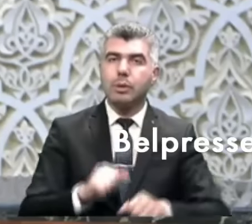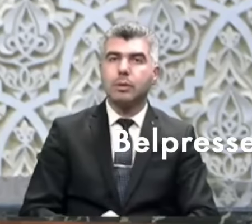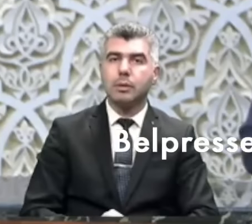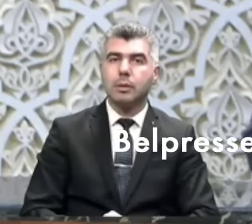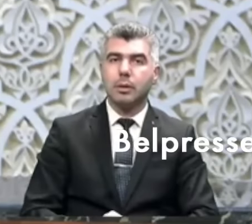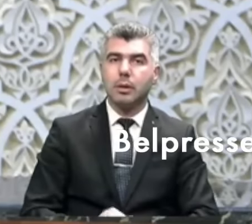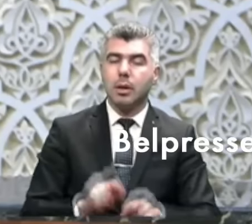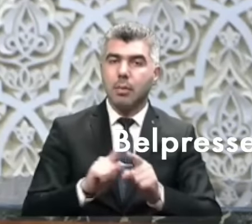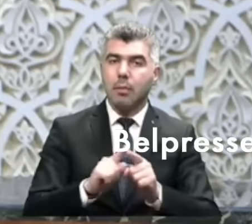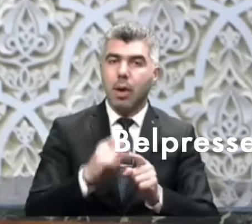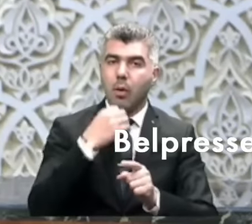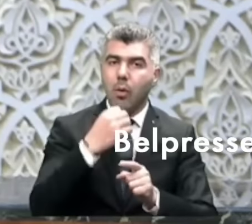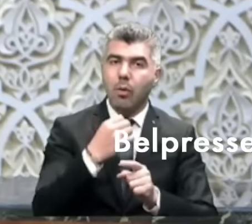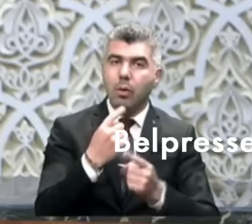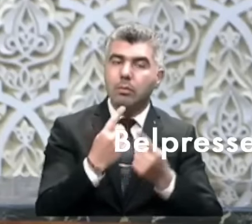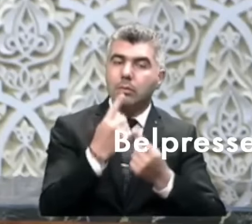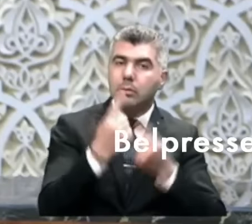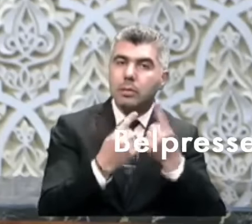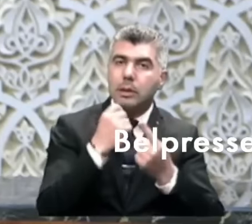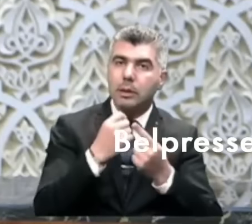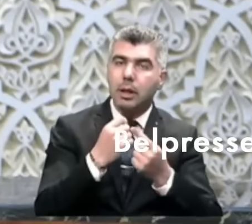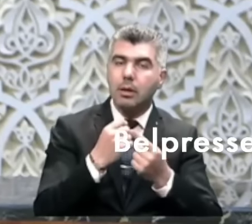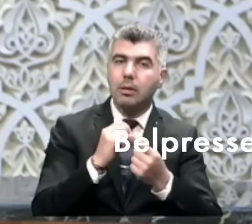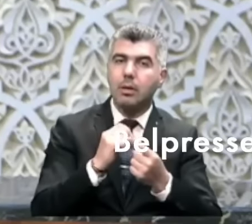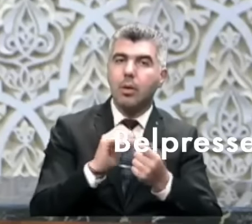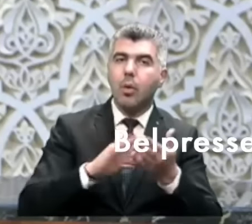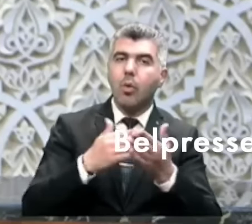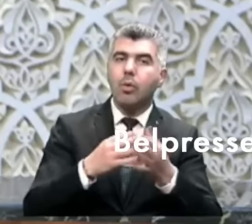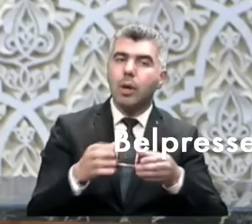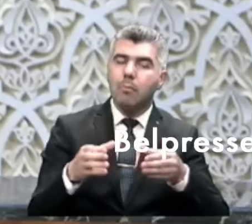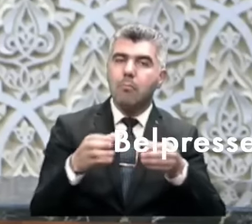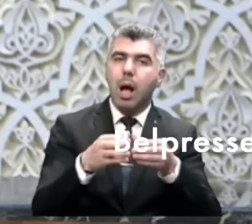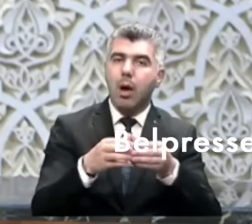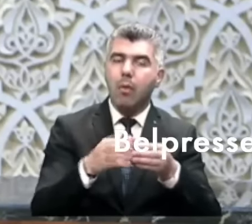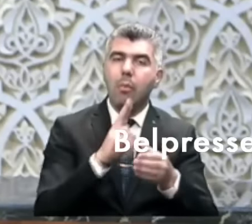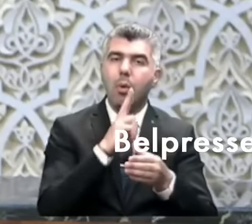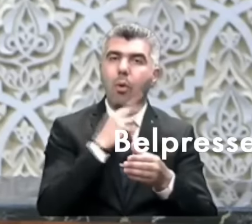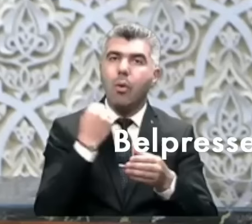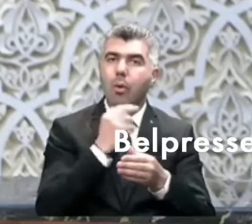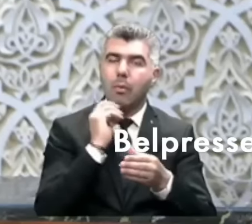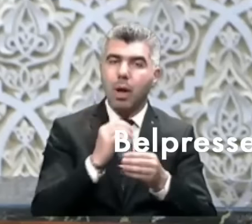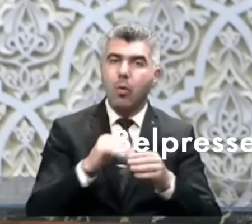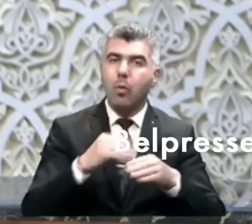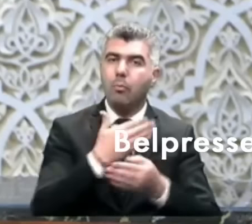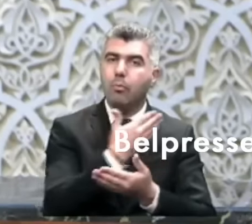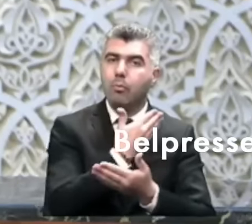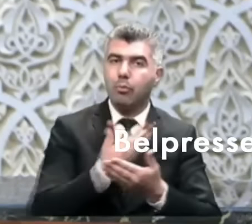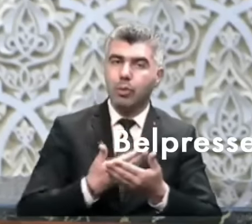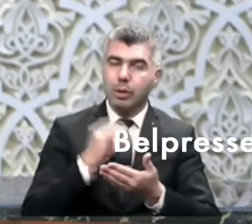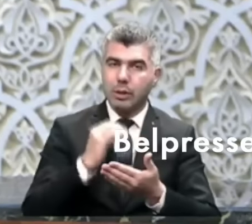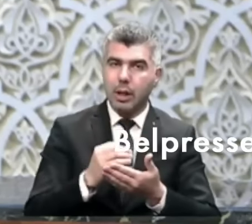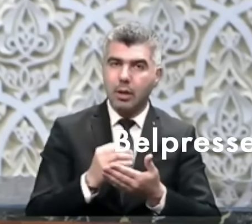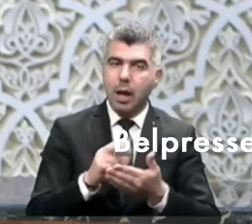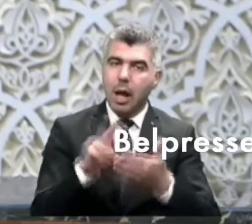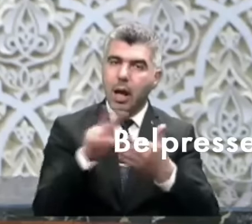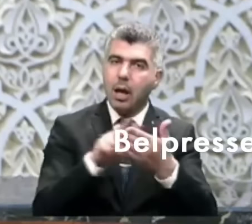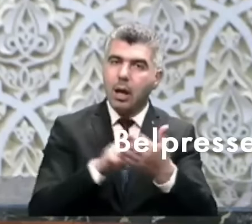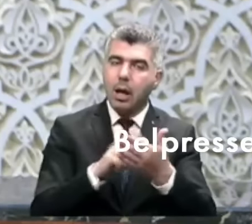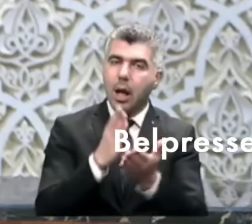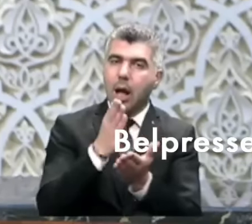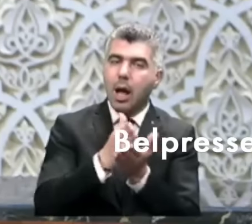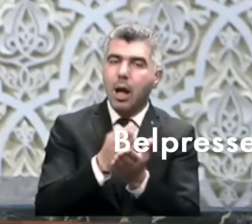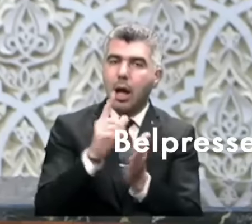الصياغه فيها تجريح وفيها اساءه ماشي فقط للشريك ولكن اساءه لنا كمجلس فعنده الحق ما يقراها